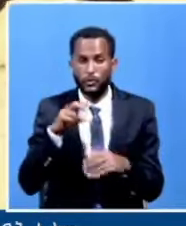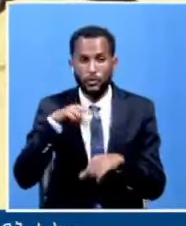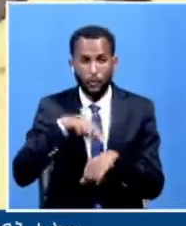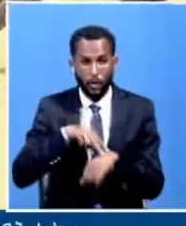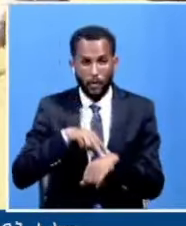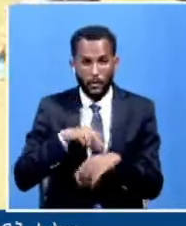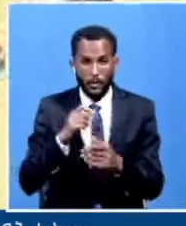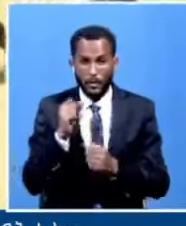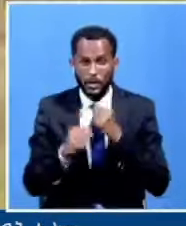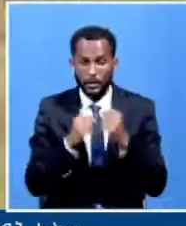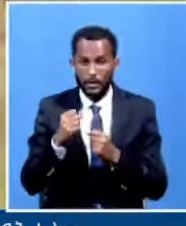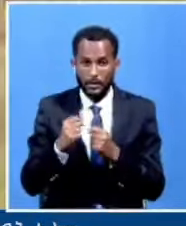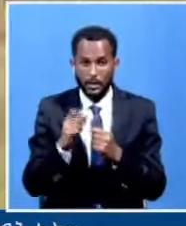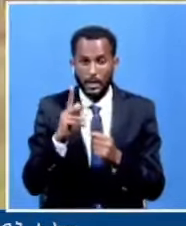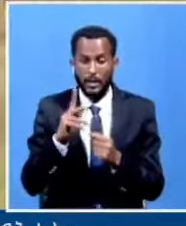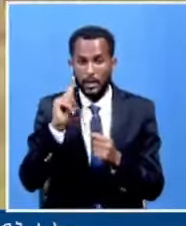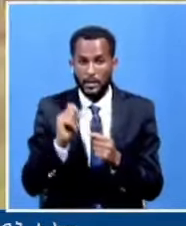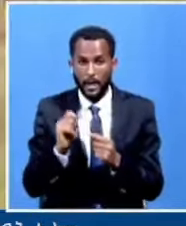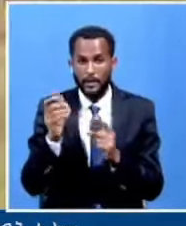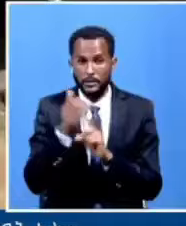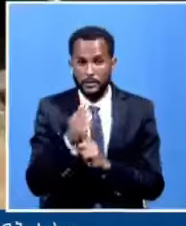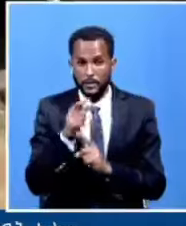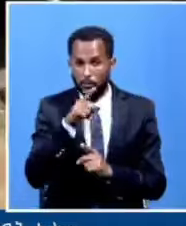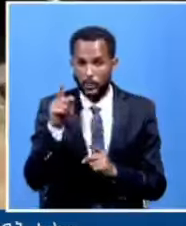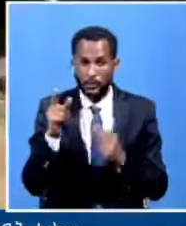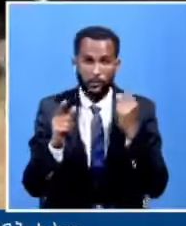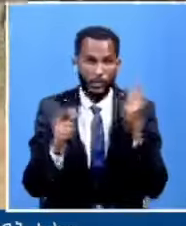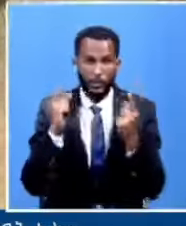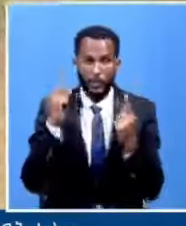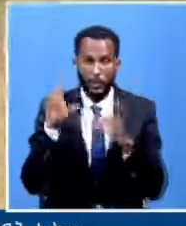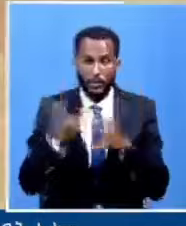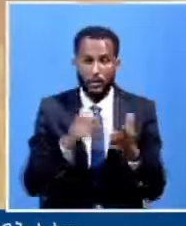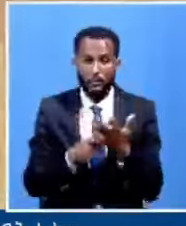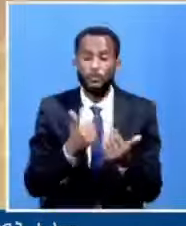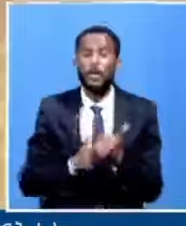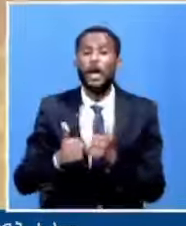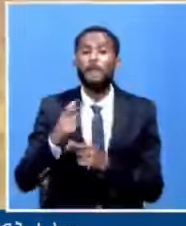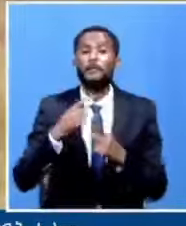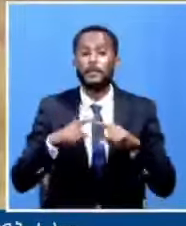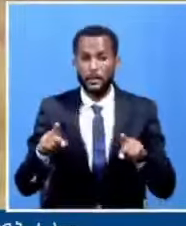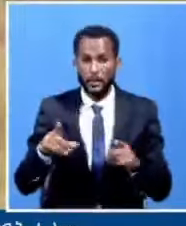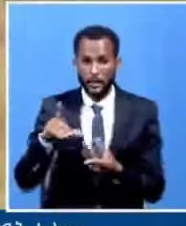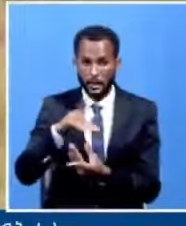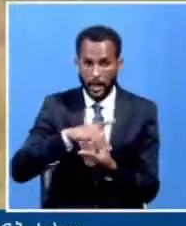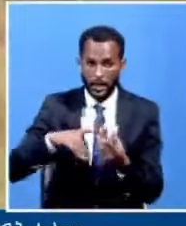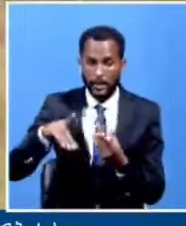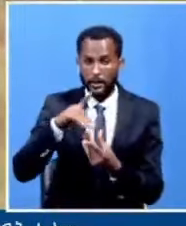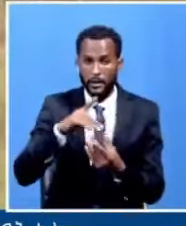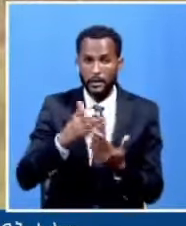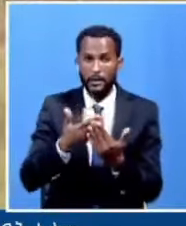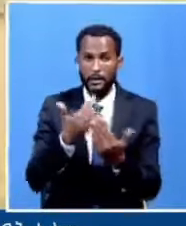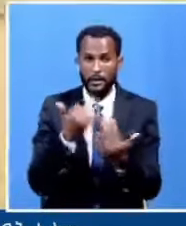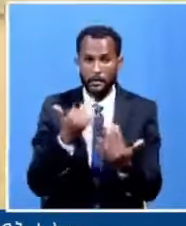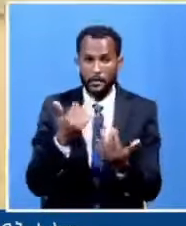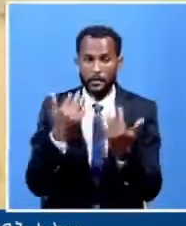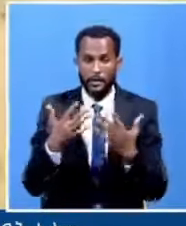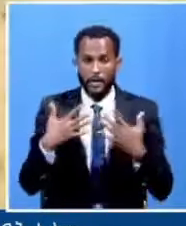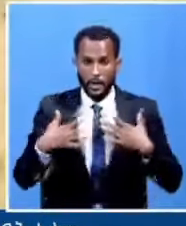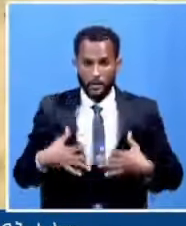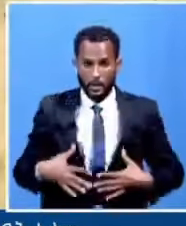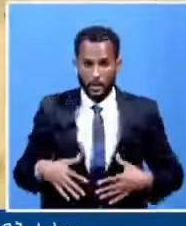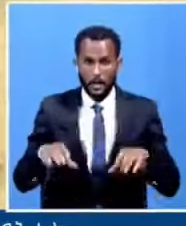እዚ አትሌቲክስ ጋንታ ከሕዘልና ምሳቶም ምርዳ ንገብሪና ካብዚ ብል ዘለለል ግን ና ክልል ቅድሚ ሕዚ ዝነበረና እጥቅታት ና